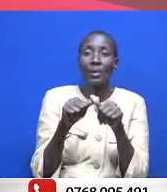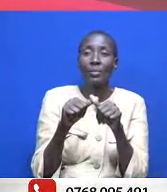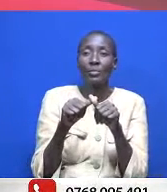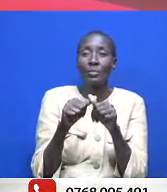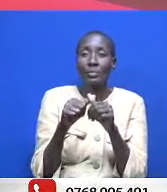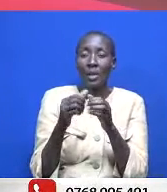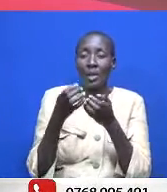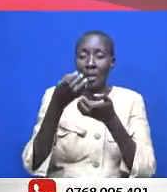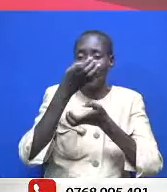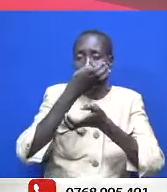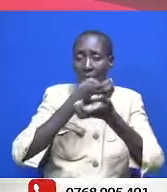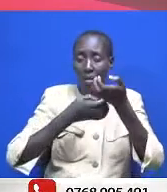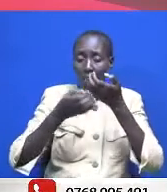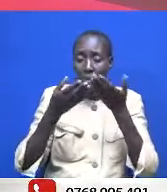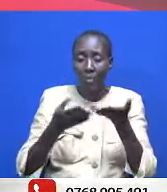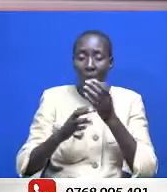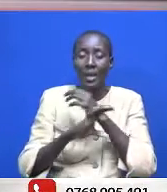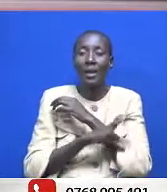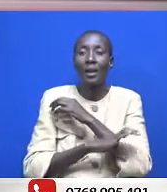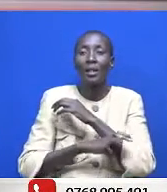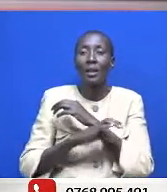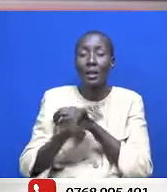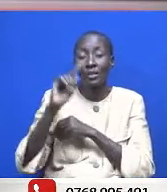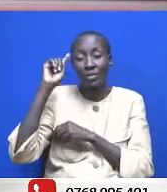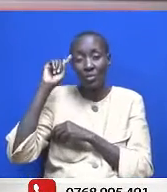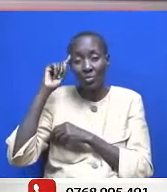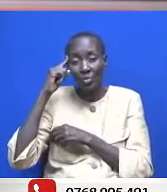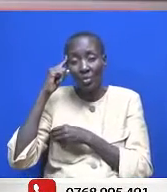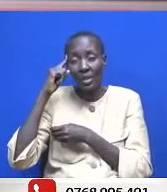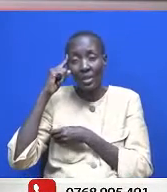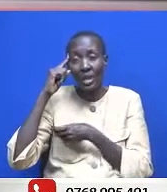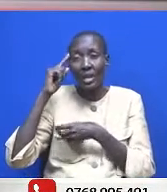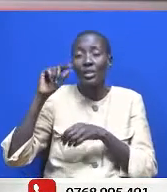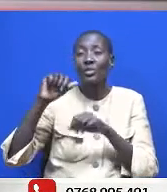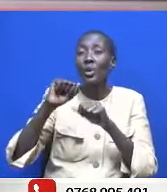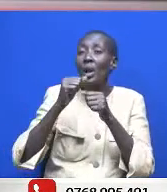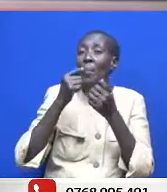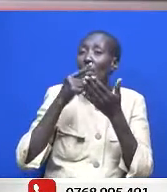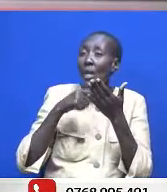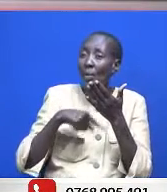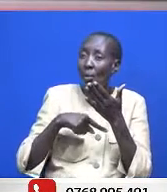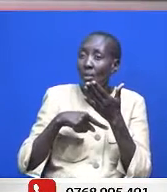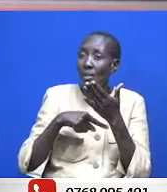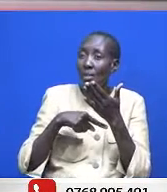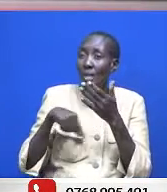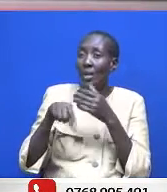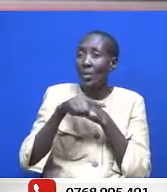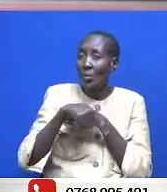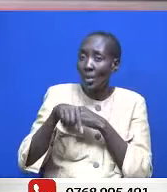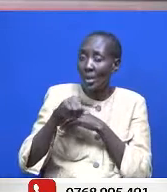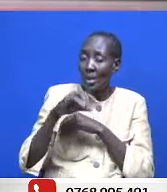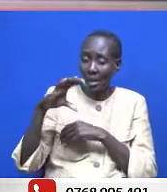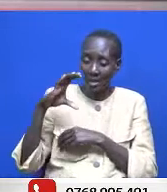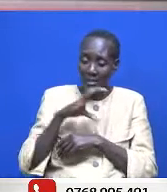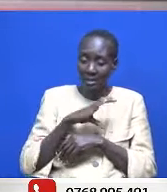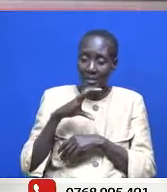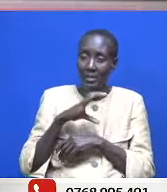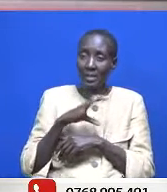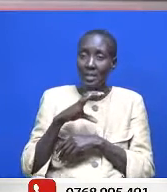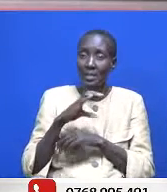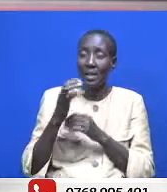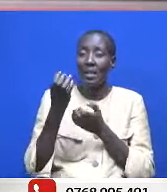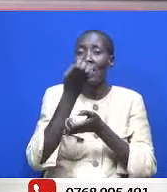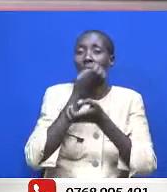uchumi unafanya kote nchini. Je, unadhani ni nini haswa tunafaa kufanya sisi kama wananchi ili